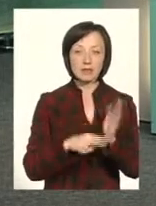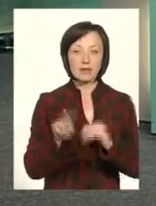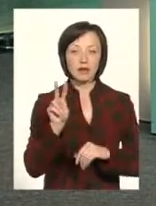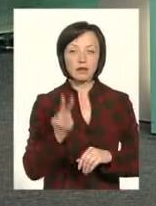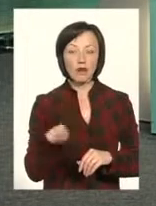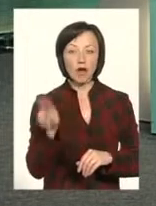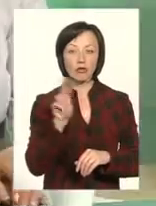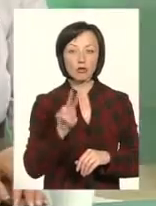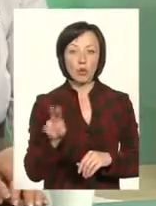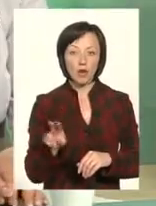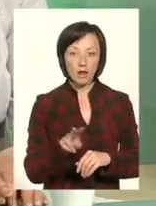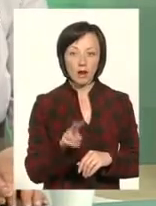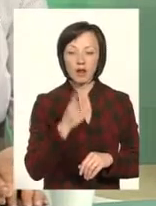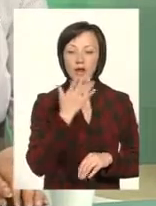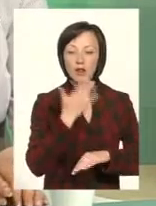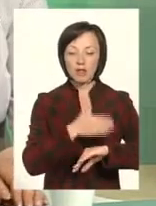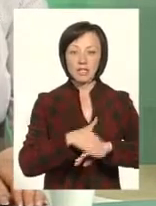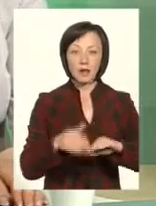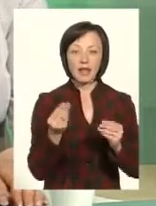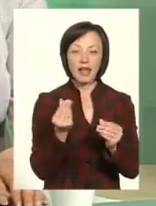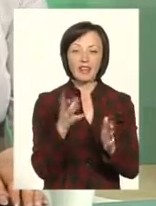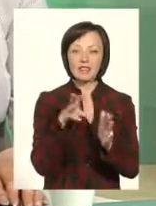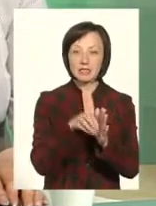1072 долари іноземних інвестицій.